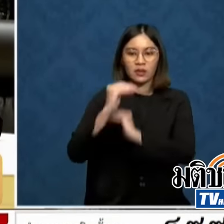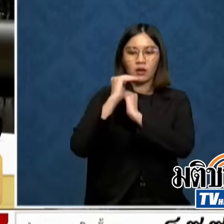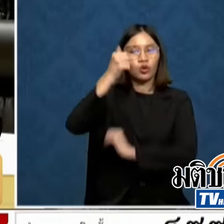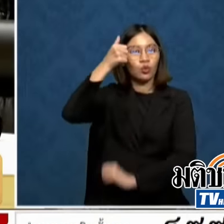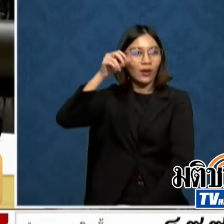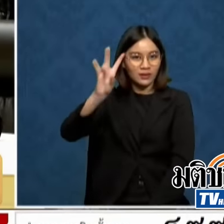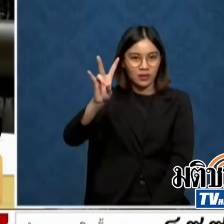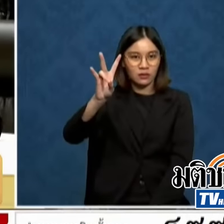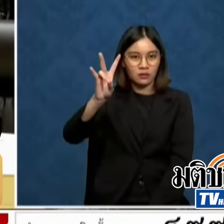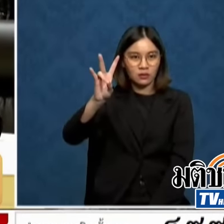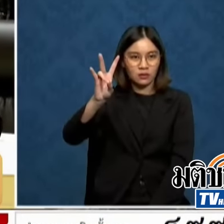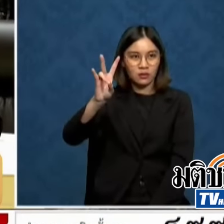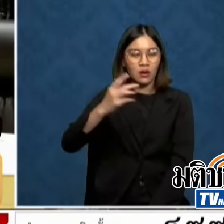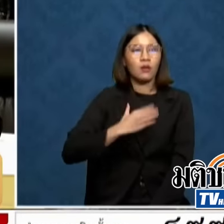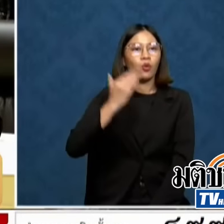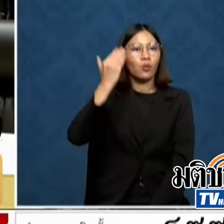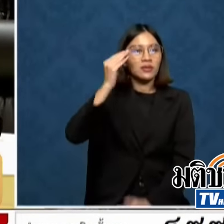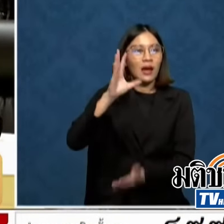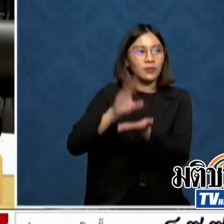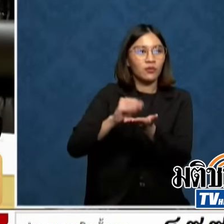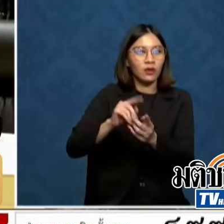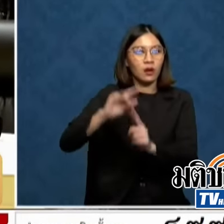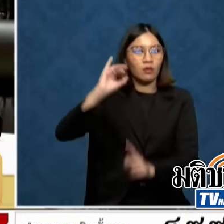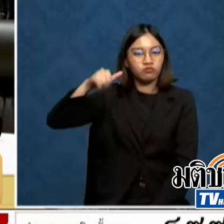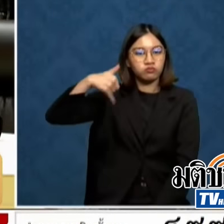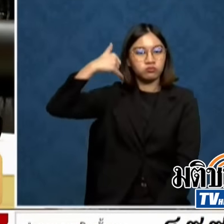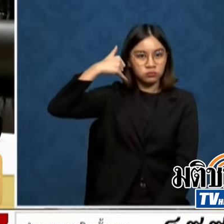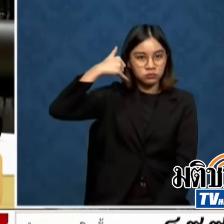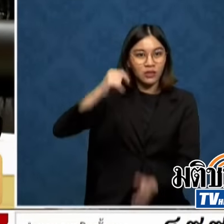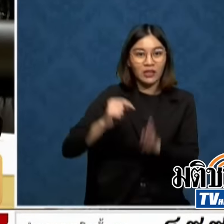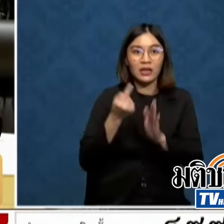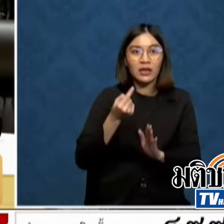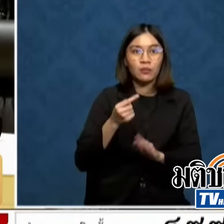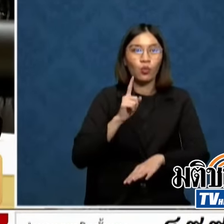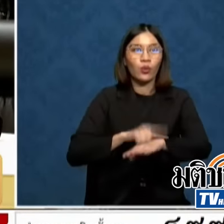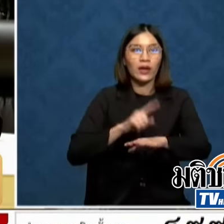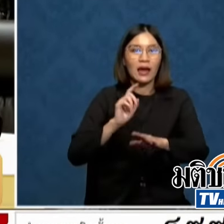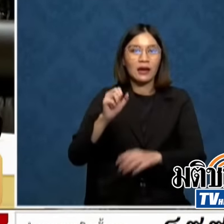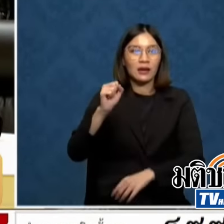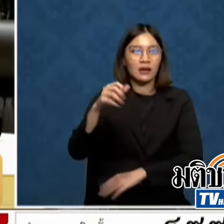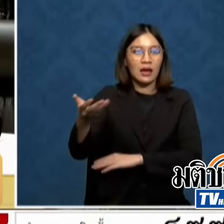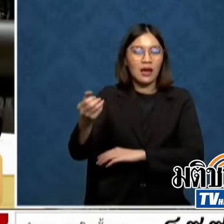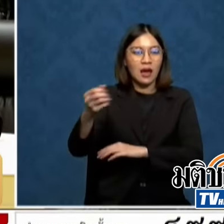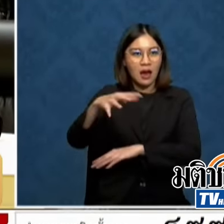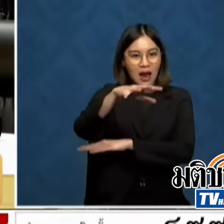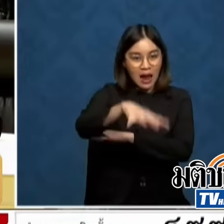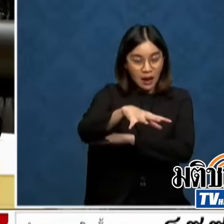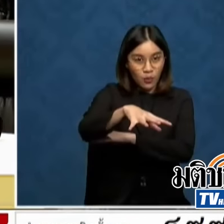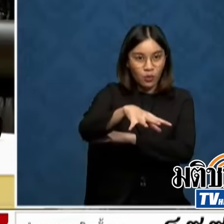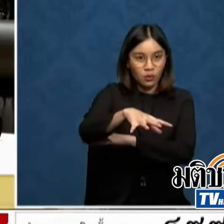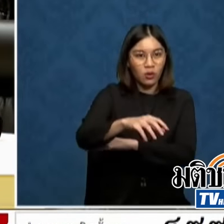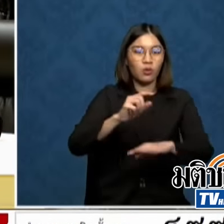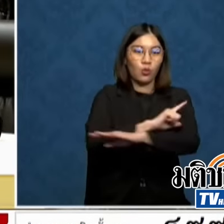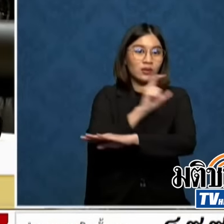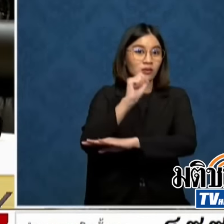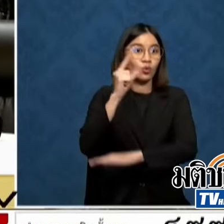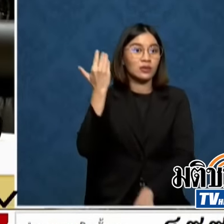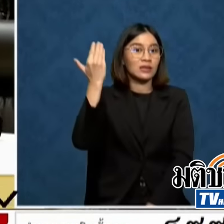7วันผมทราบข้อมูลว่ายกหูโทรตั้งกันเมื่อตอนเวลา 17:00 นของวันศุกร์ที่ผ่านม